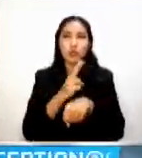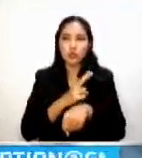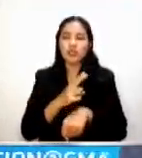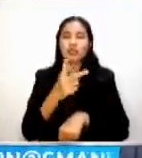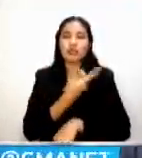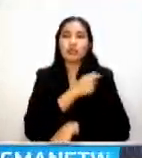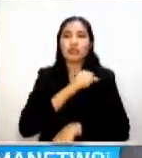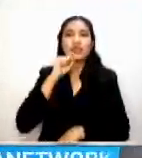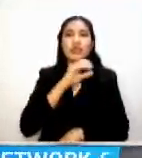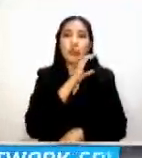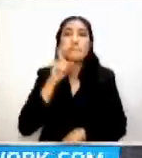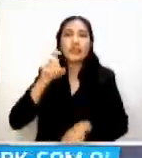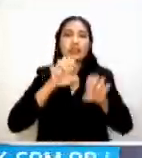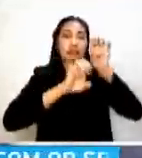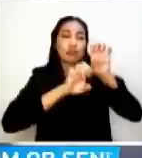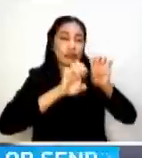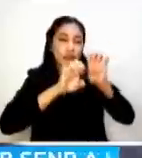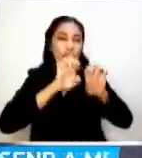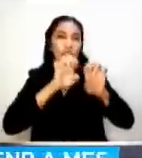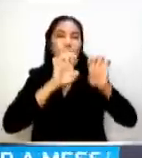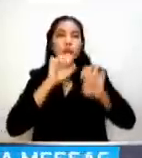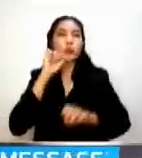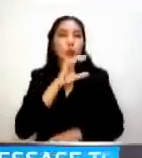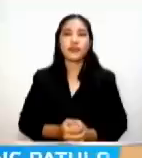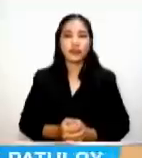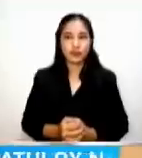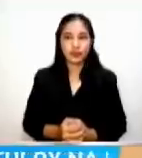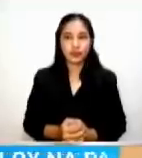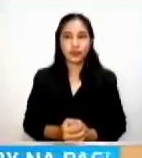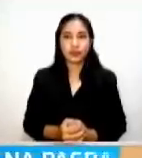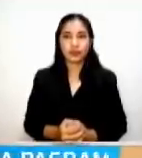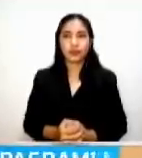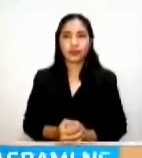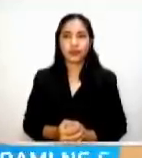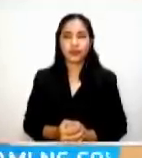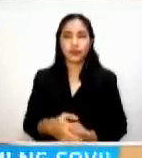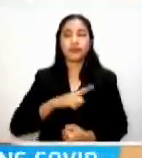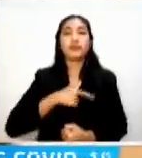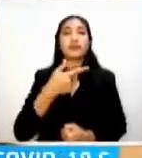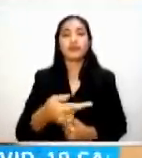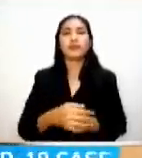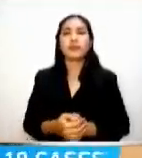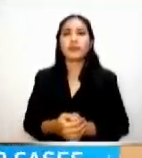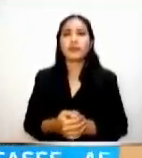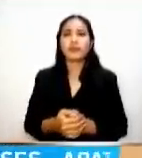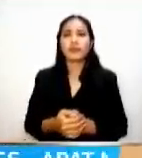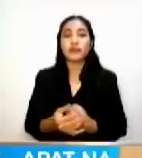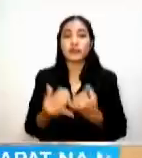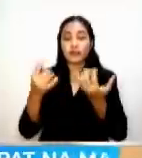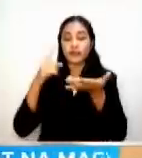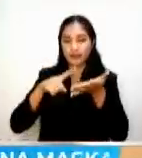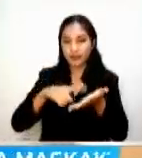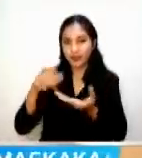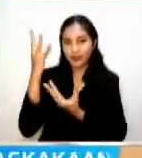ang kalusugan ng senior citizen bago bakunahan. Kamusayin na po natin ang pamimigay ng ayuda sa Quezon City. May ulat